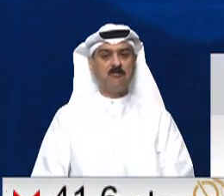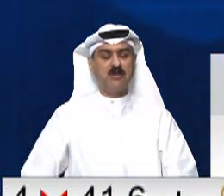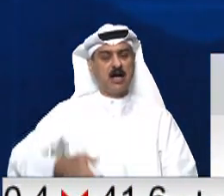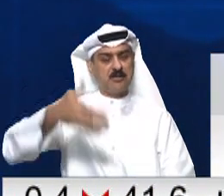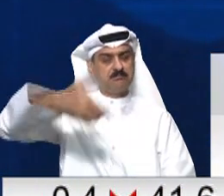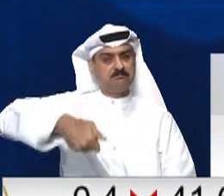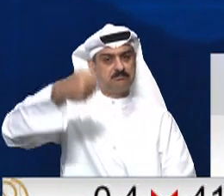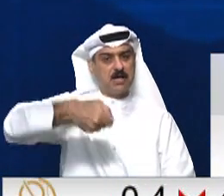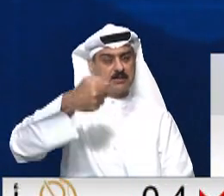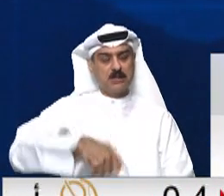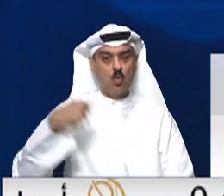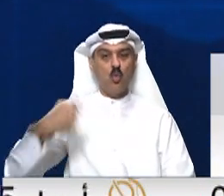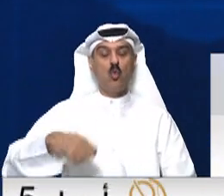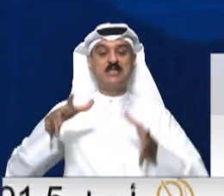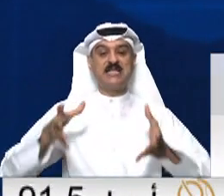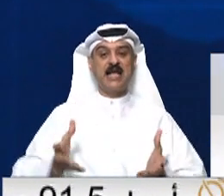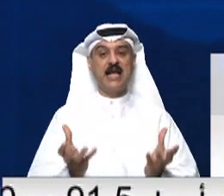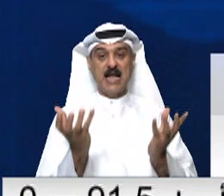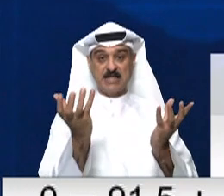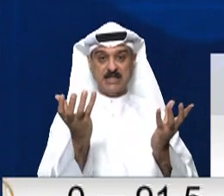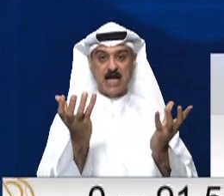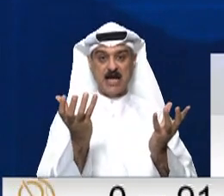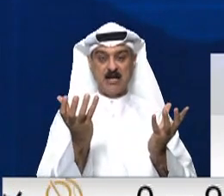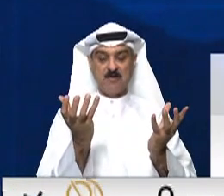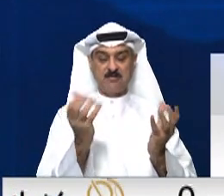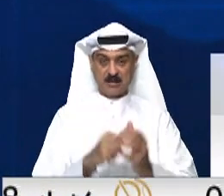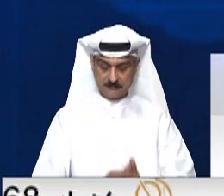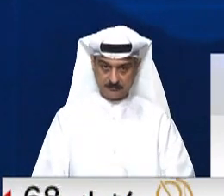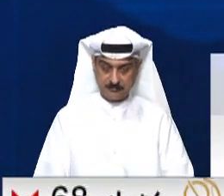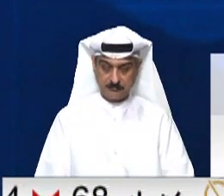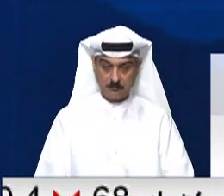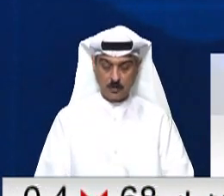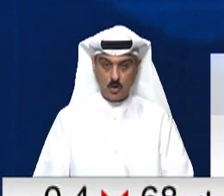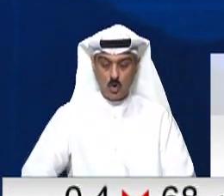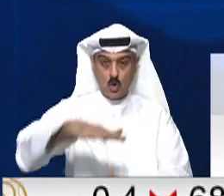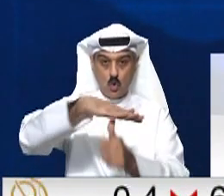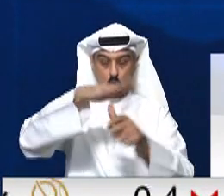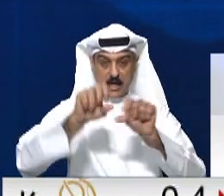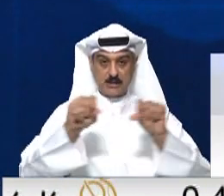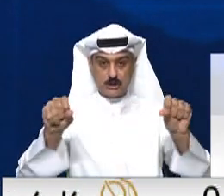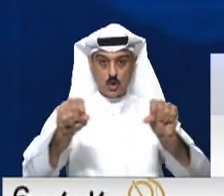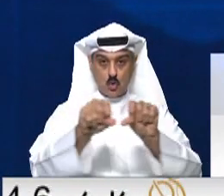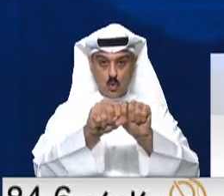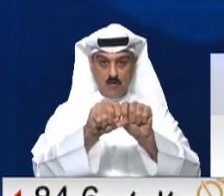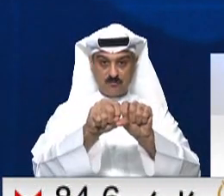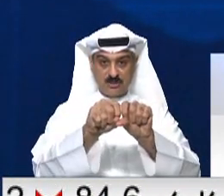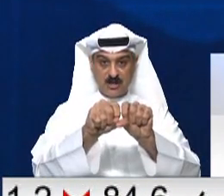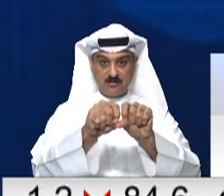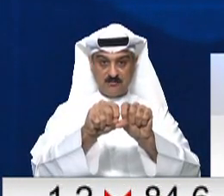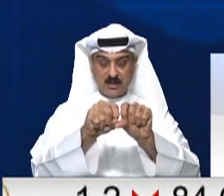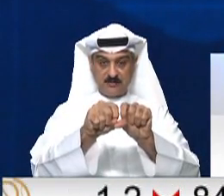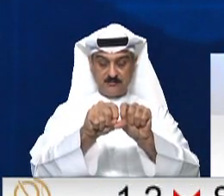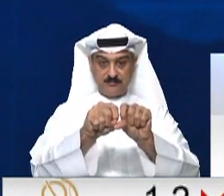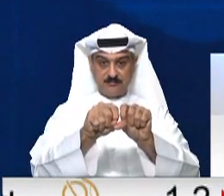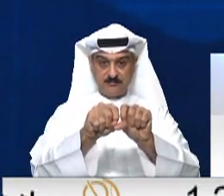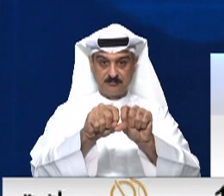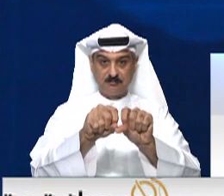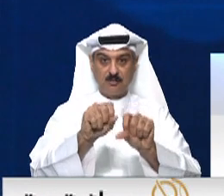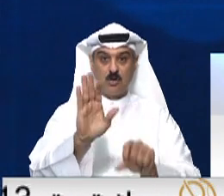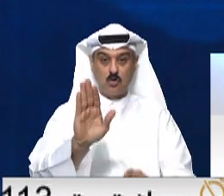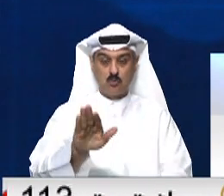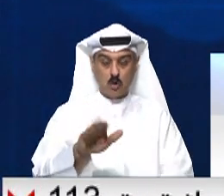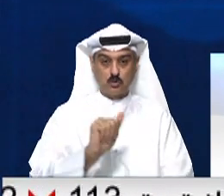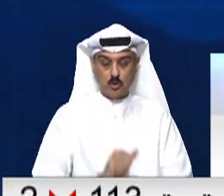المتجددة ووزير الأشغال العامة بالوكالة رئيس بعثة الشرف المرافقة الدكتور جاسم محمد